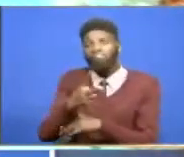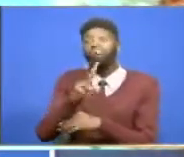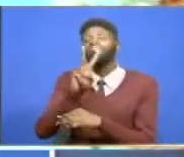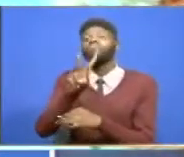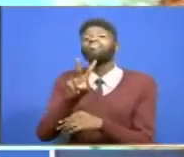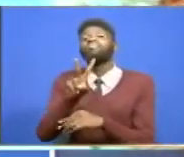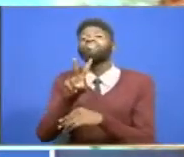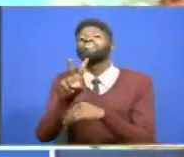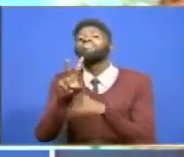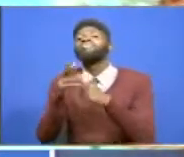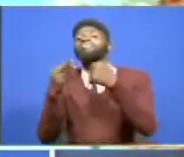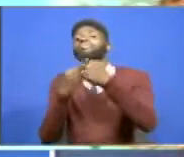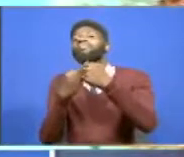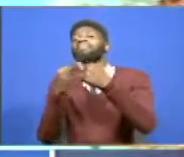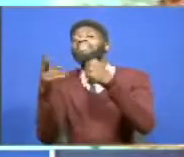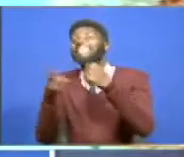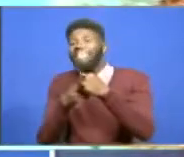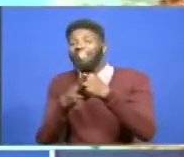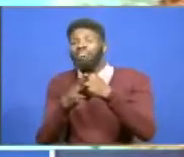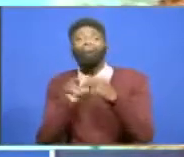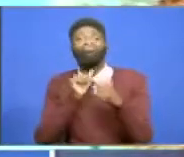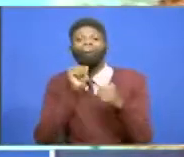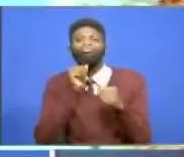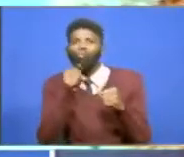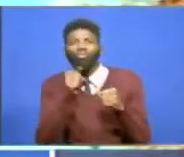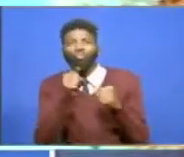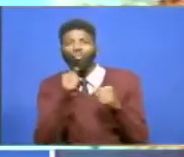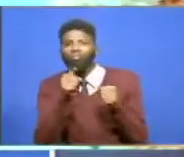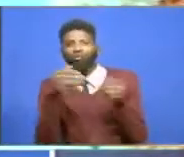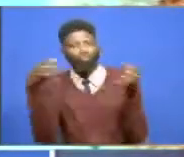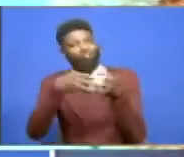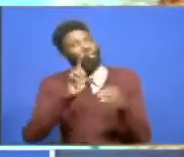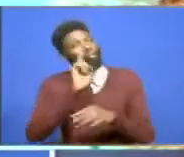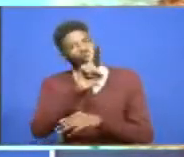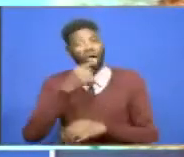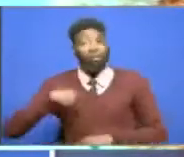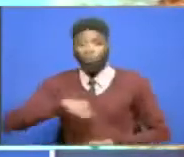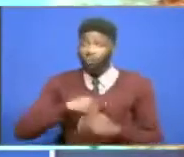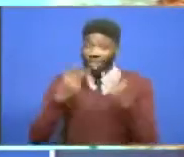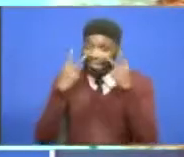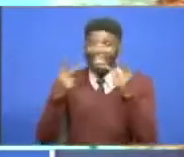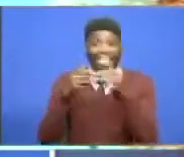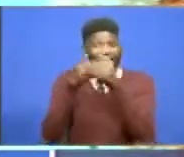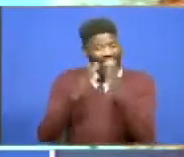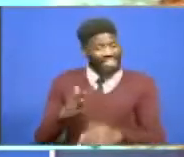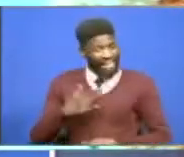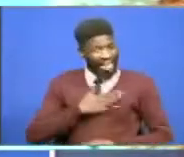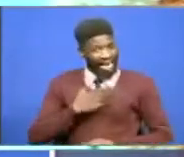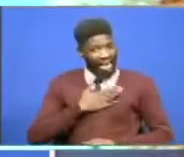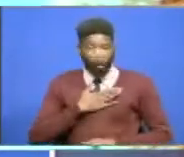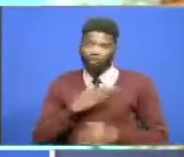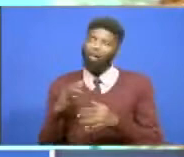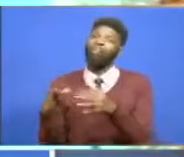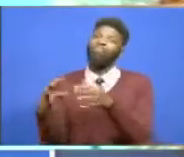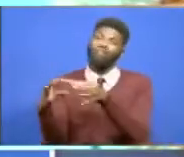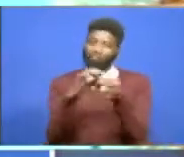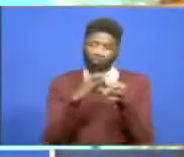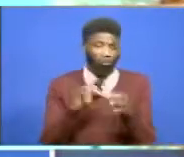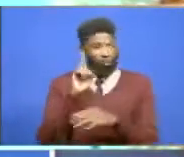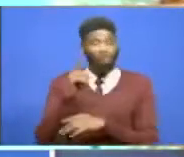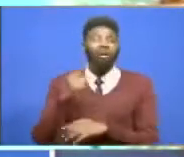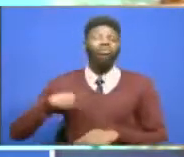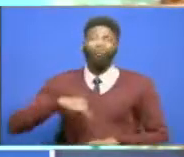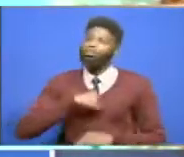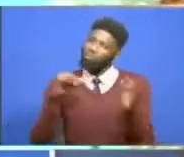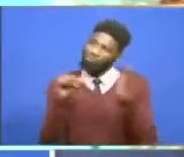2,287 hawataelekezwa upande mmoja, tuone viongozi wetu wote wameshikana, inakuwa na shida kubwa sana. Na